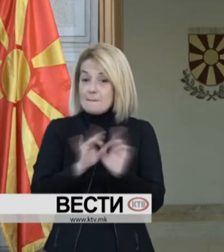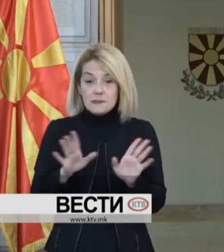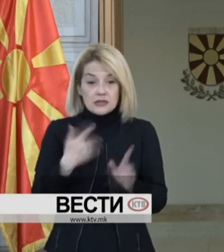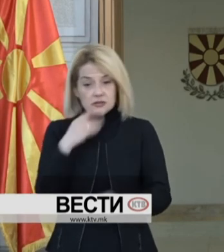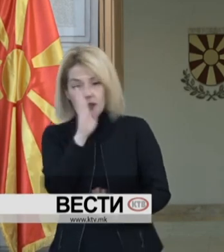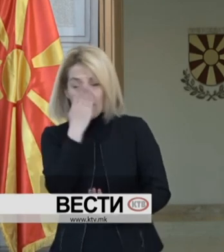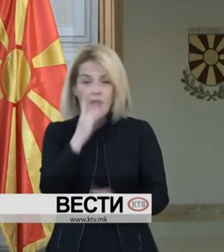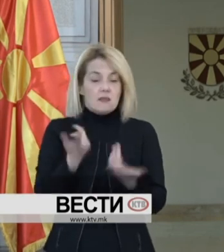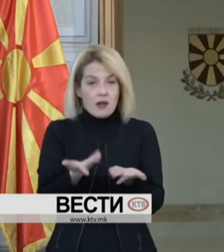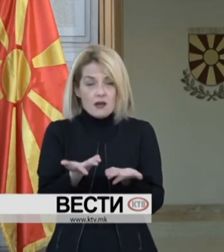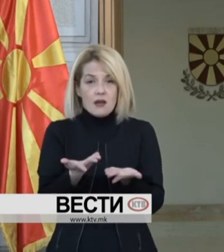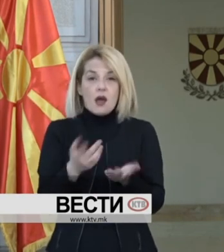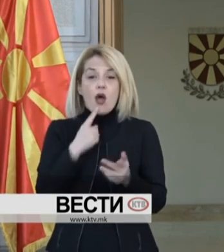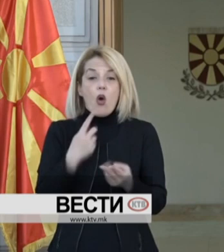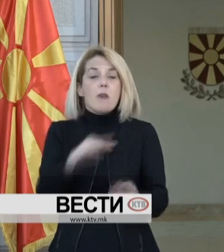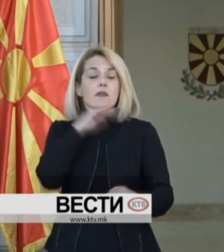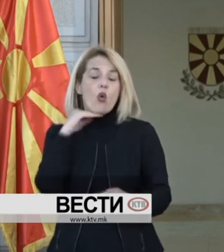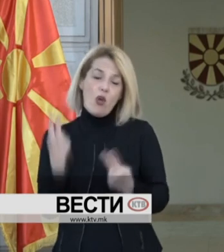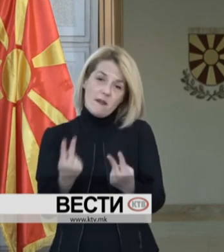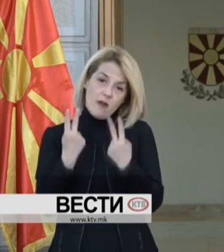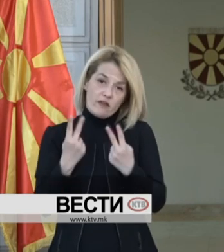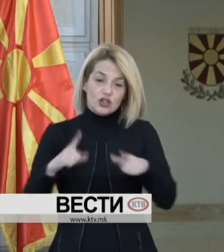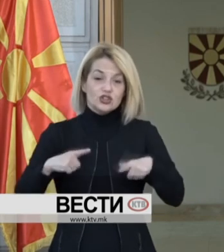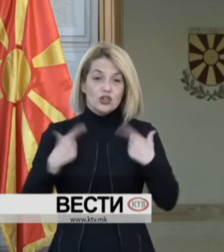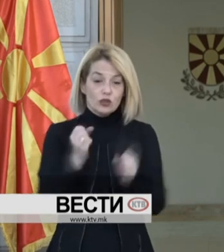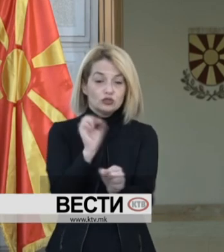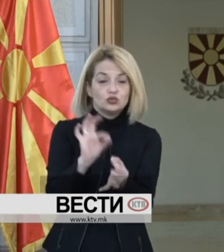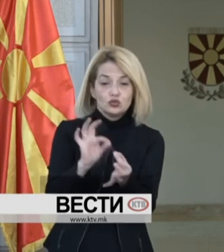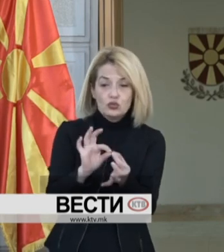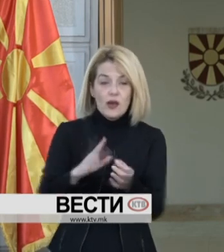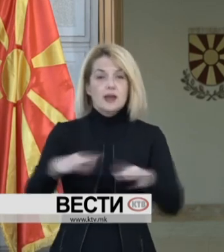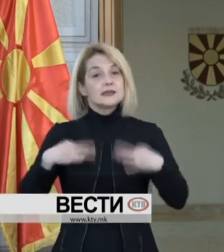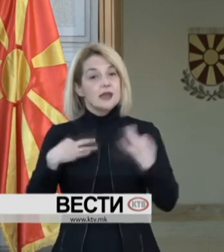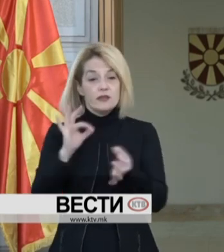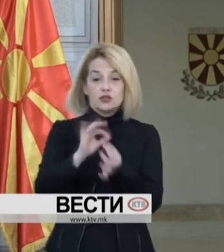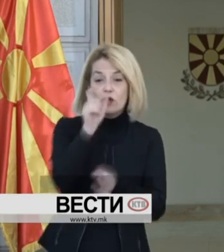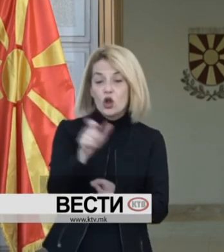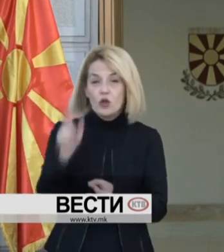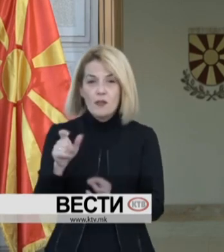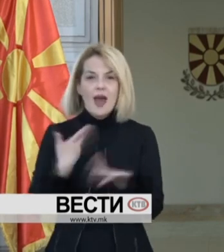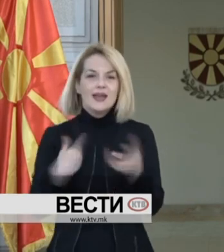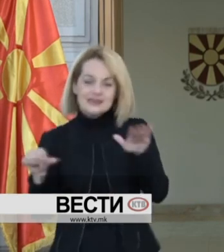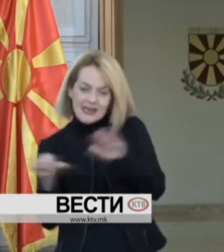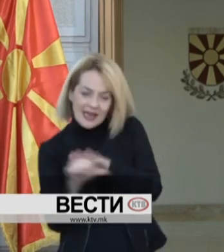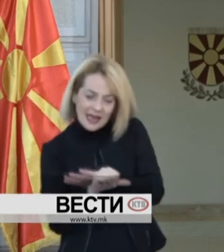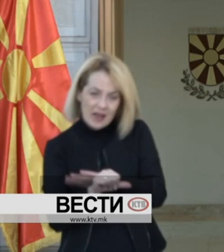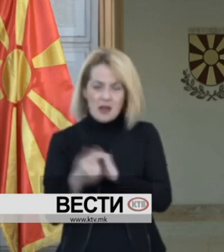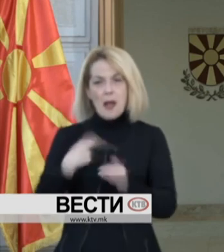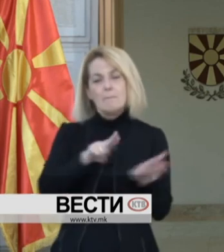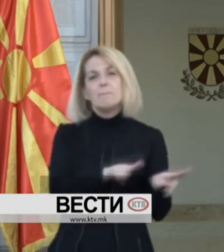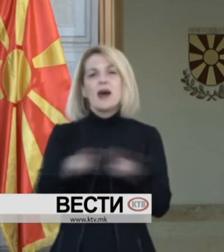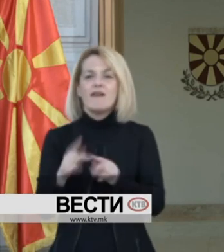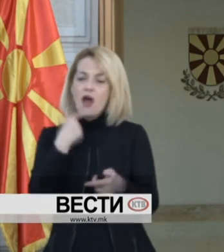преседан, кога е далеку поважно да ги сочуваме животите и здравјето на луѓето, отколку да се криеме зад